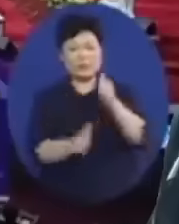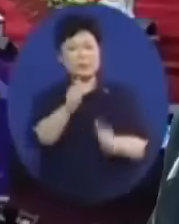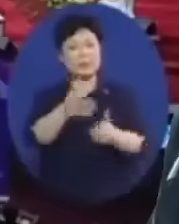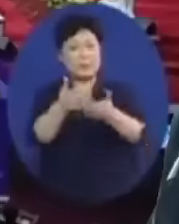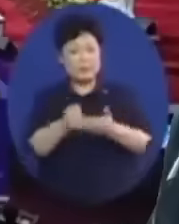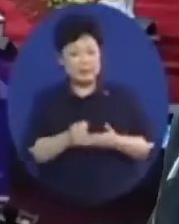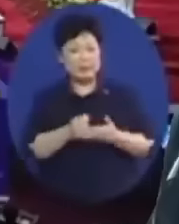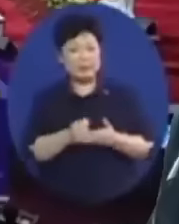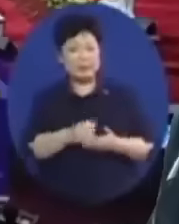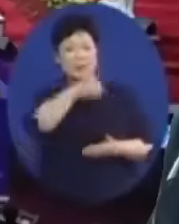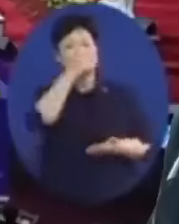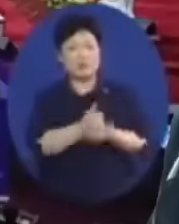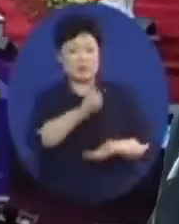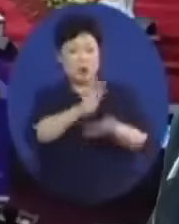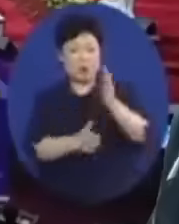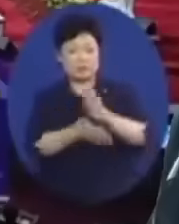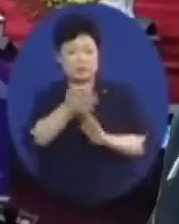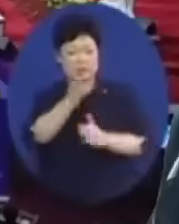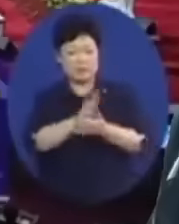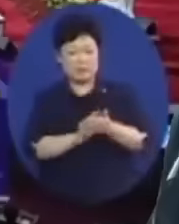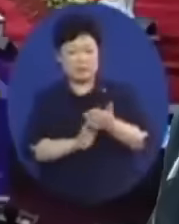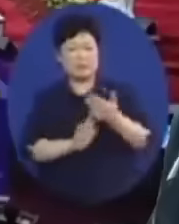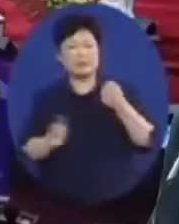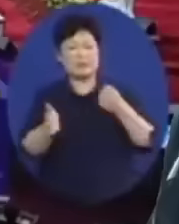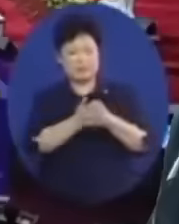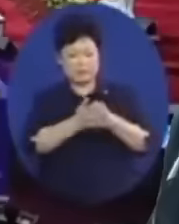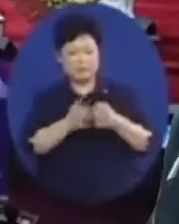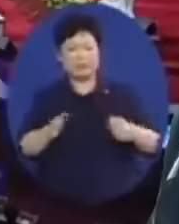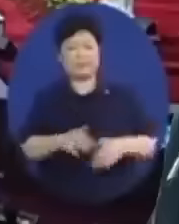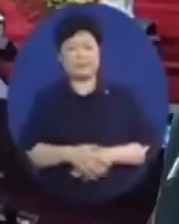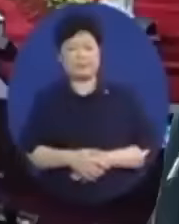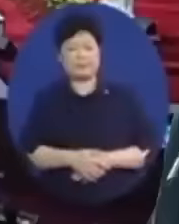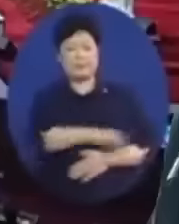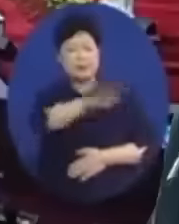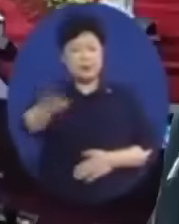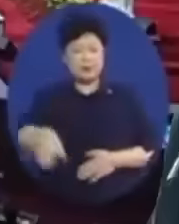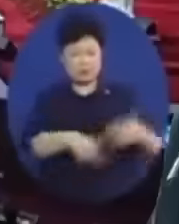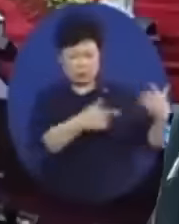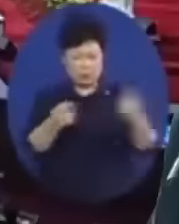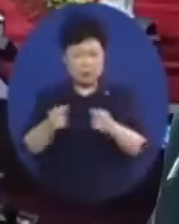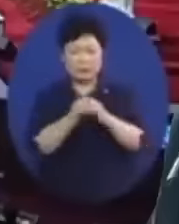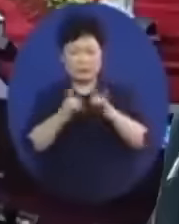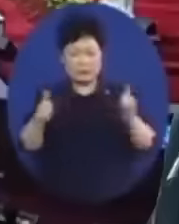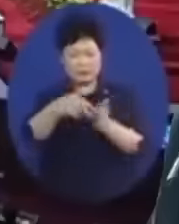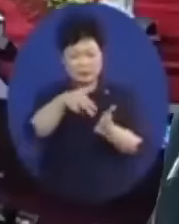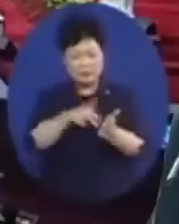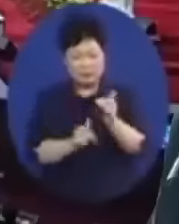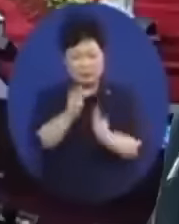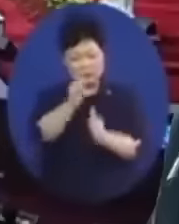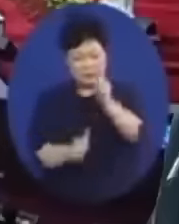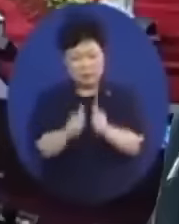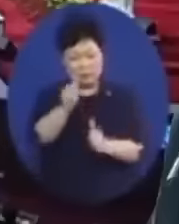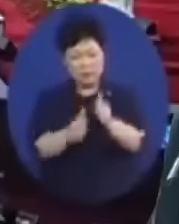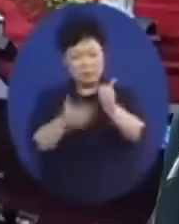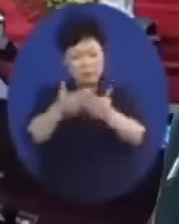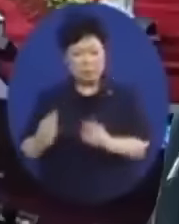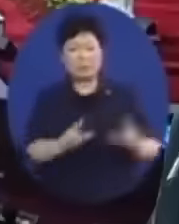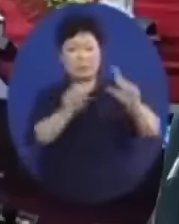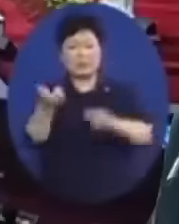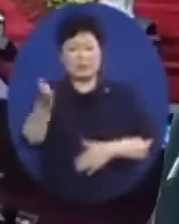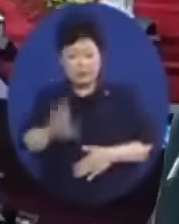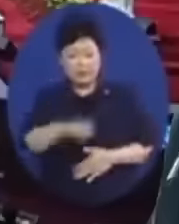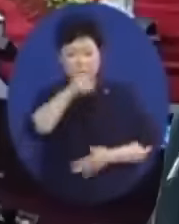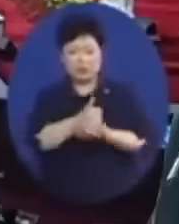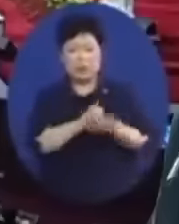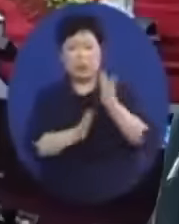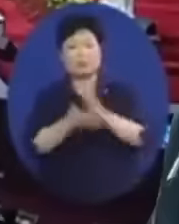받으시로되 죄는 없으시니라. 우리와 똑같은 인간으로서 시험을 받고 살았지만 죄 없이 그는 살았습니다.